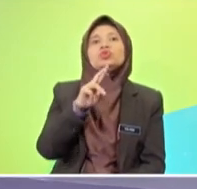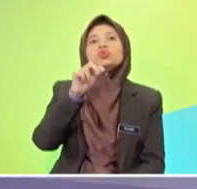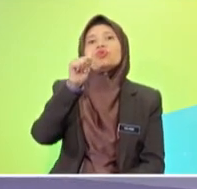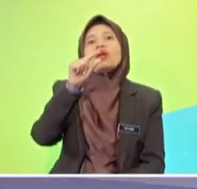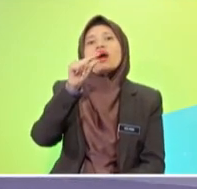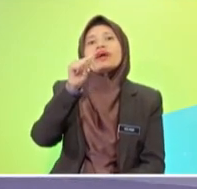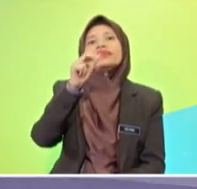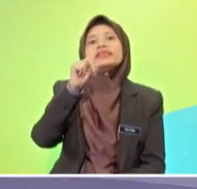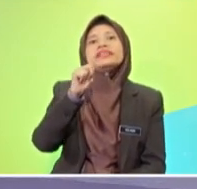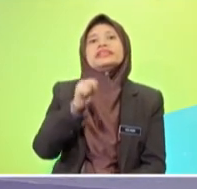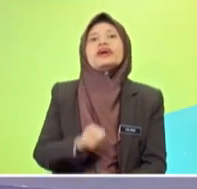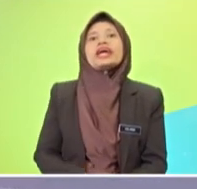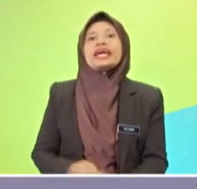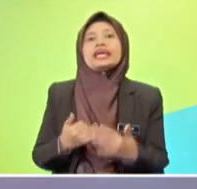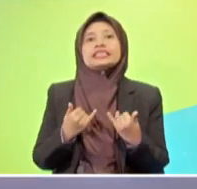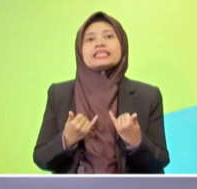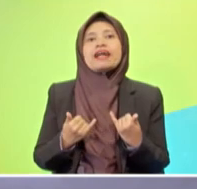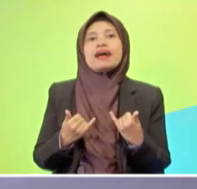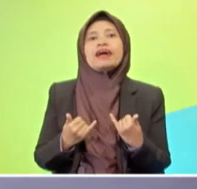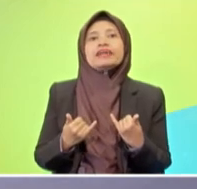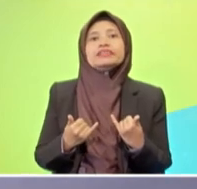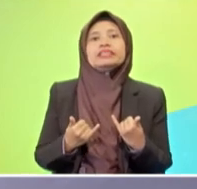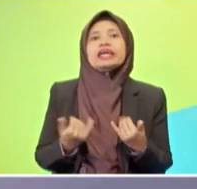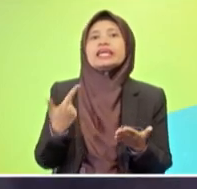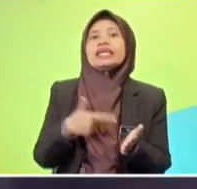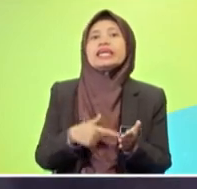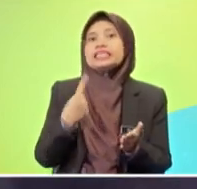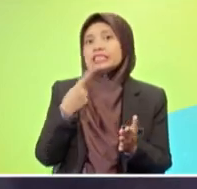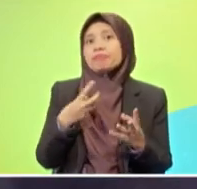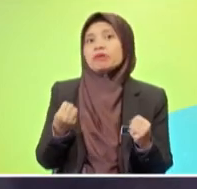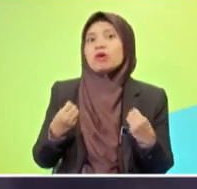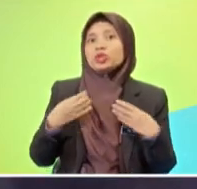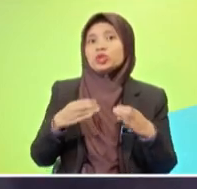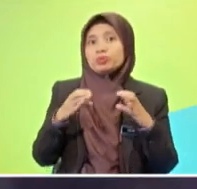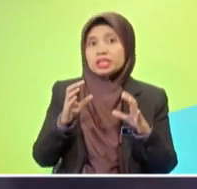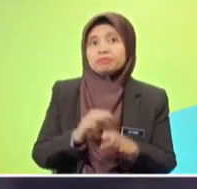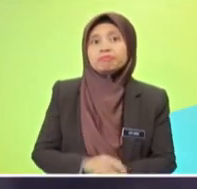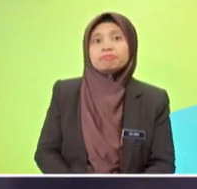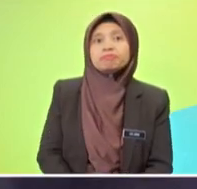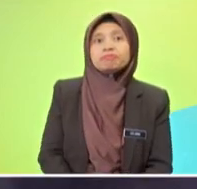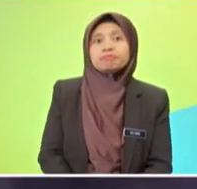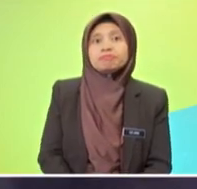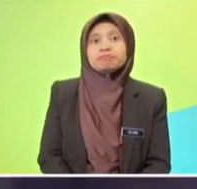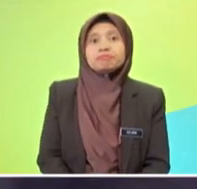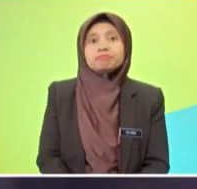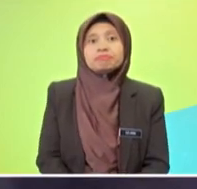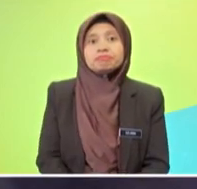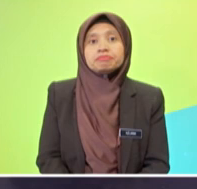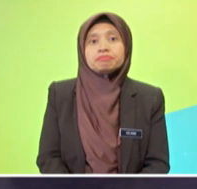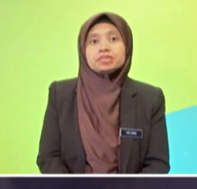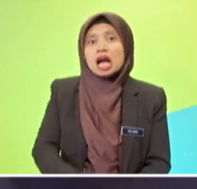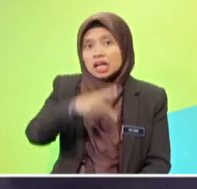Siapa yang nak coba untuk membentangkan maklumat eh untuk teks teladan yang kedua yaitu keranda seekor anak